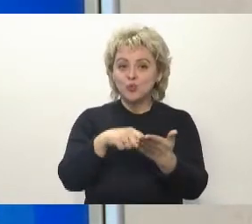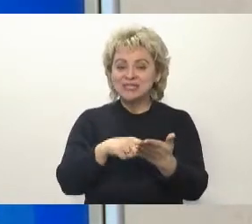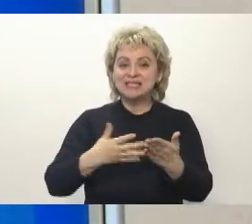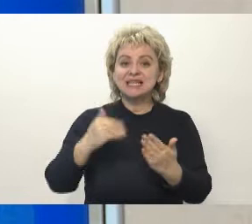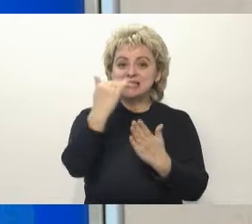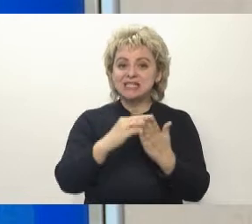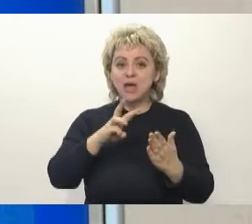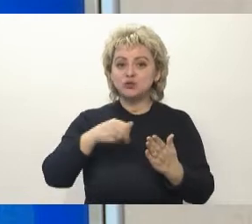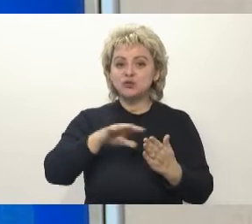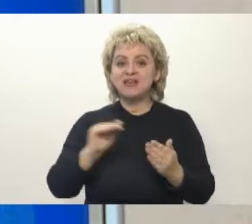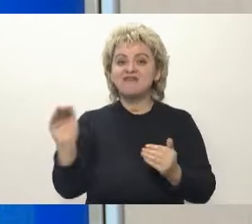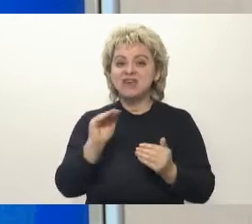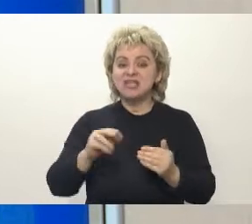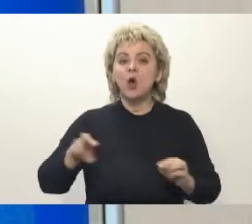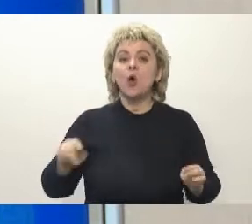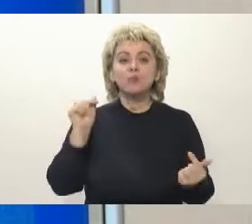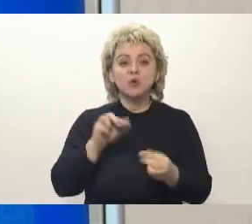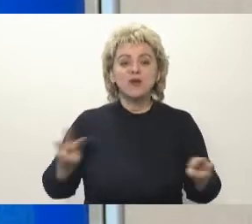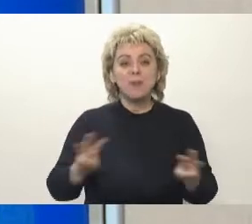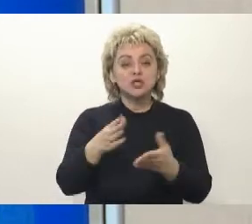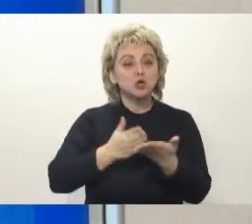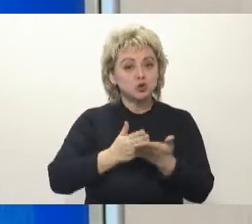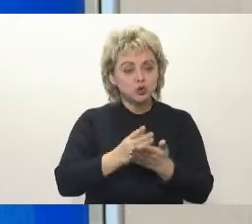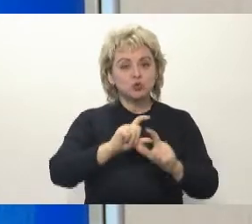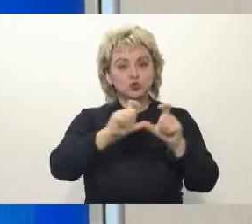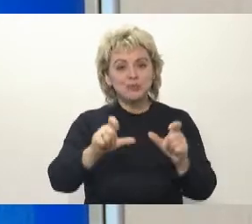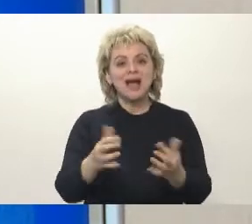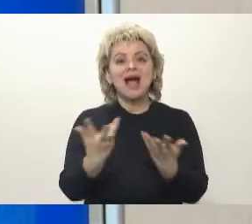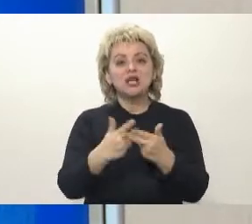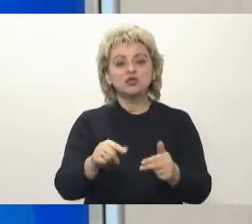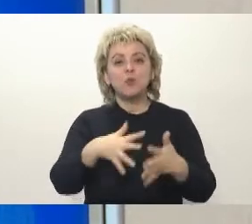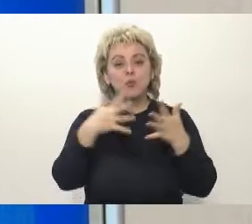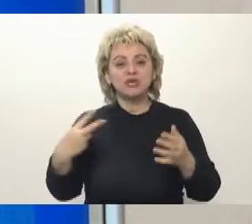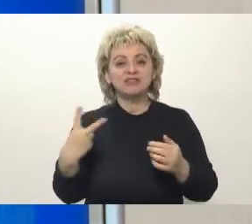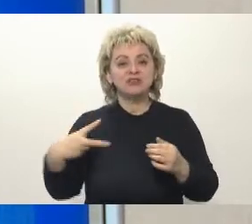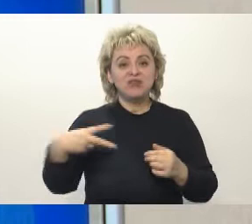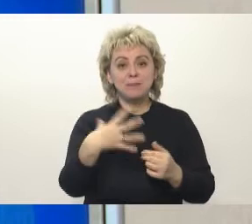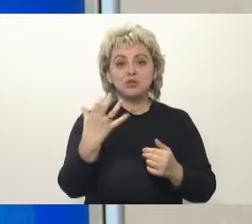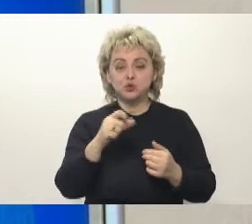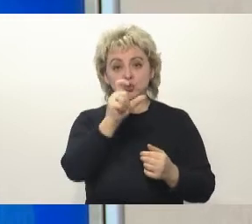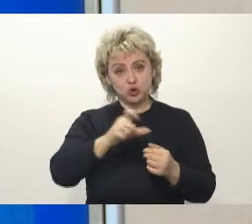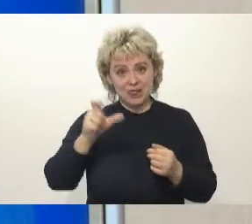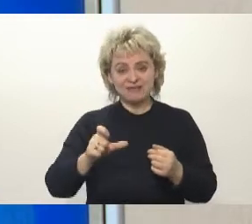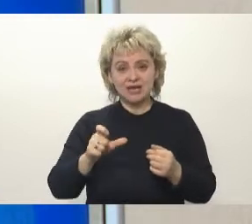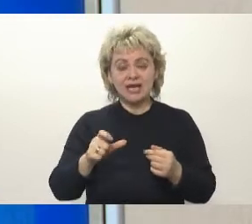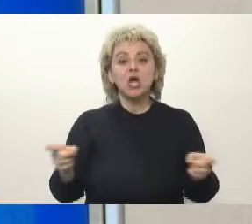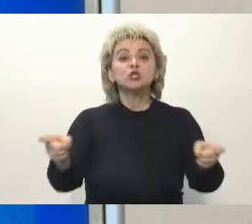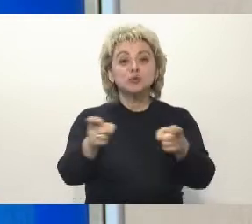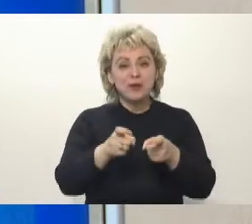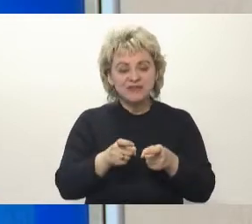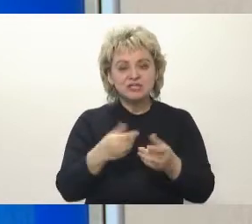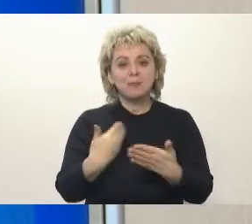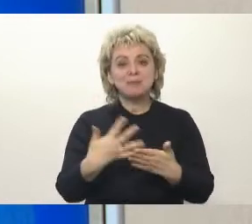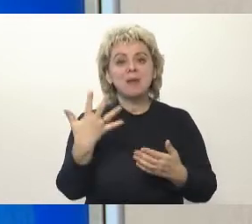системы РСЧС, в том числе Федеральной противопожарной службы, в общем количестве более 2500 человек с привлечением